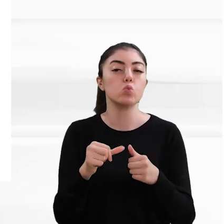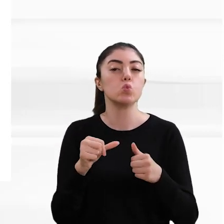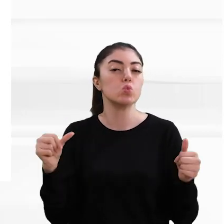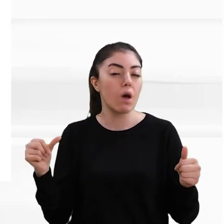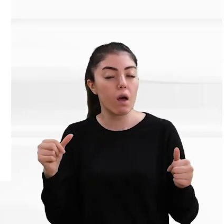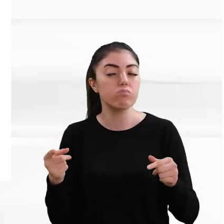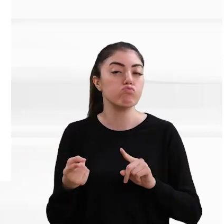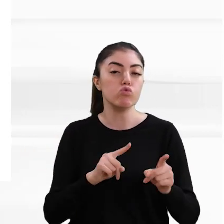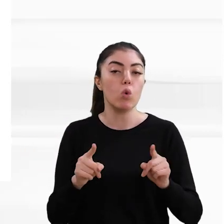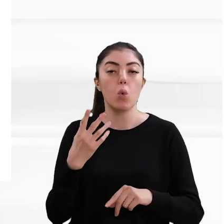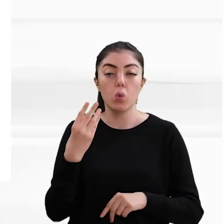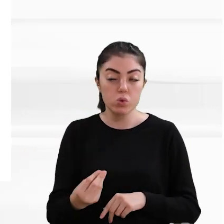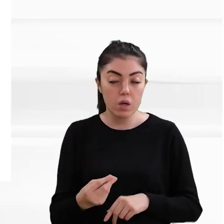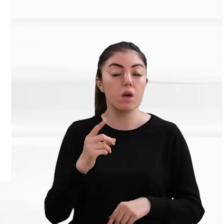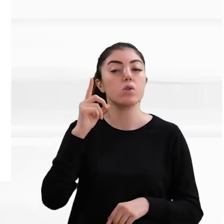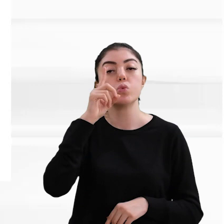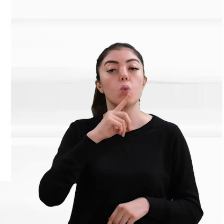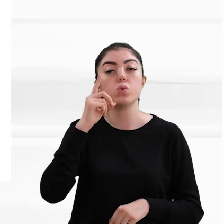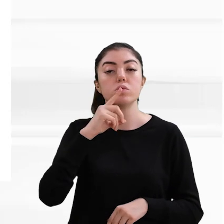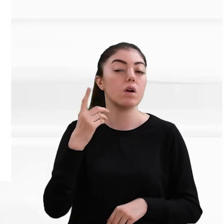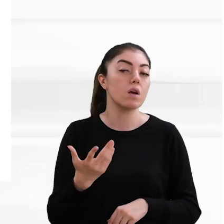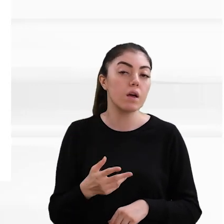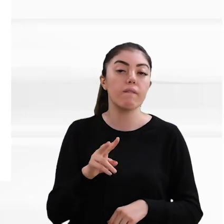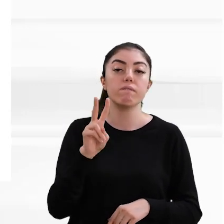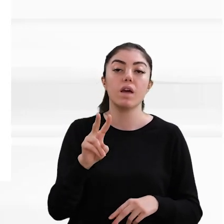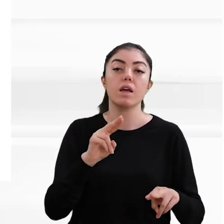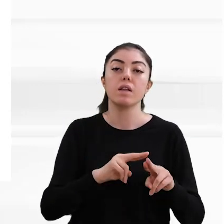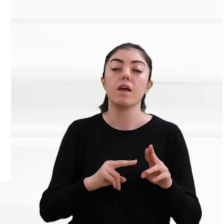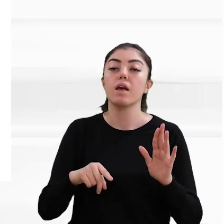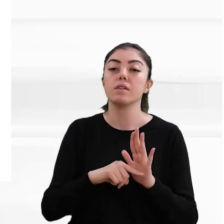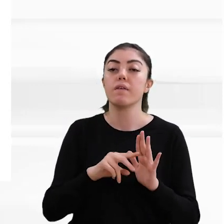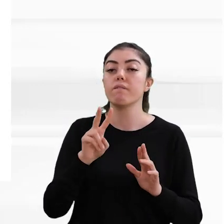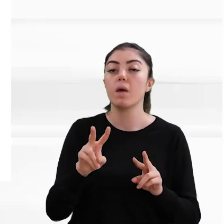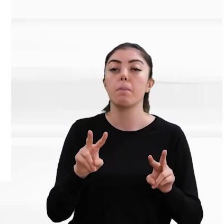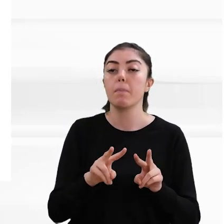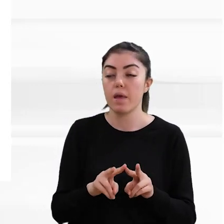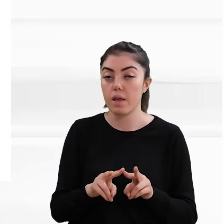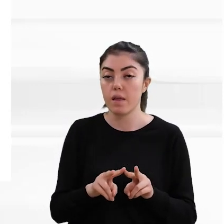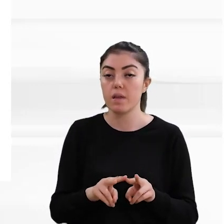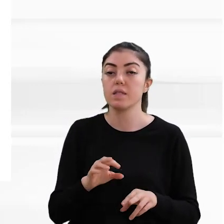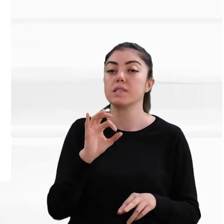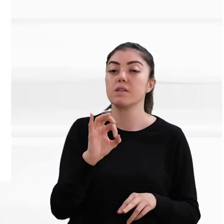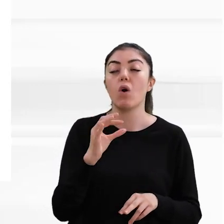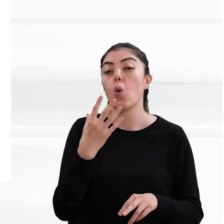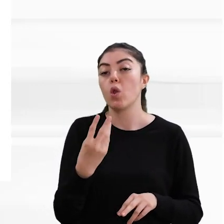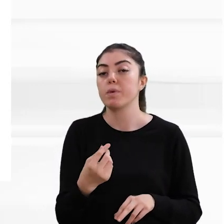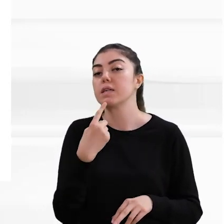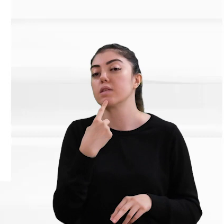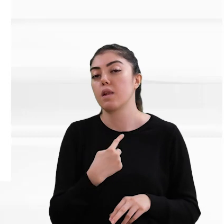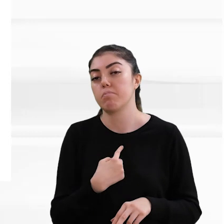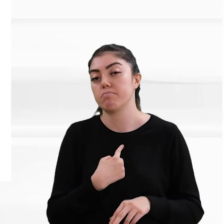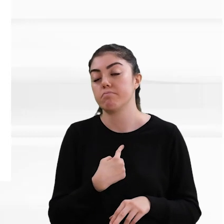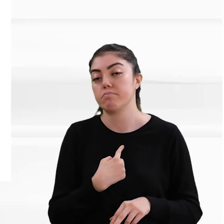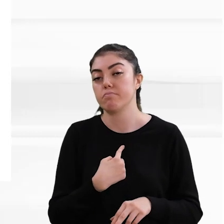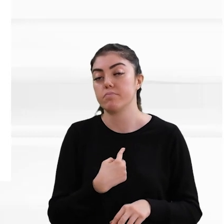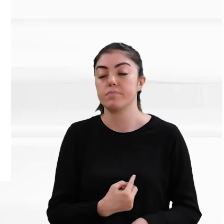Yani aradaki uzaklık ayarlanırsa. Dolayısıyla VK eksi VM 0